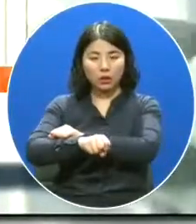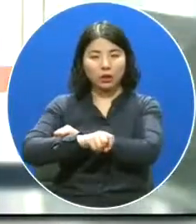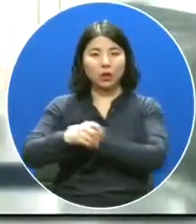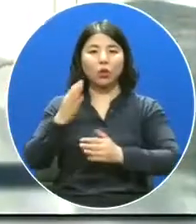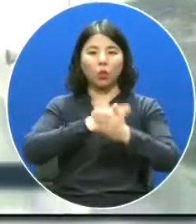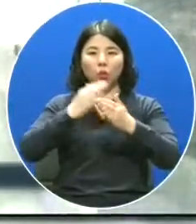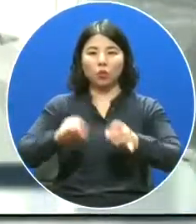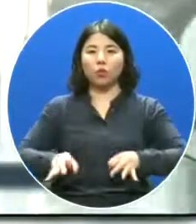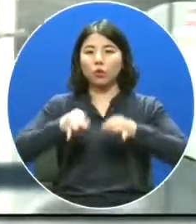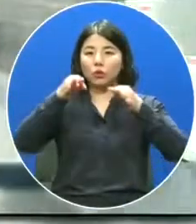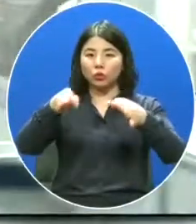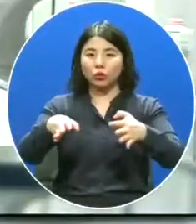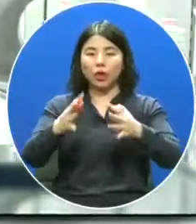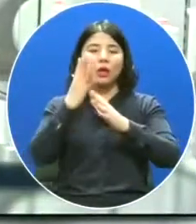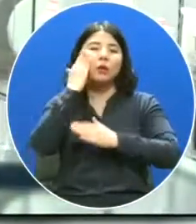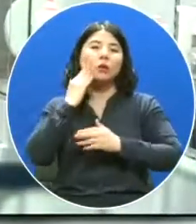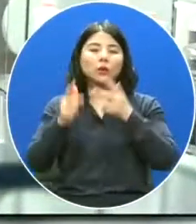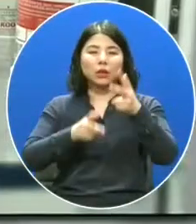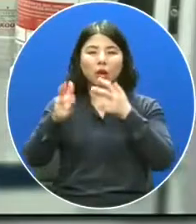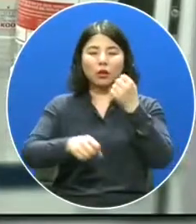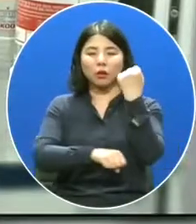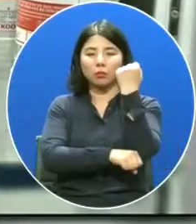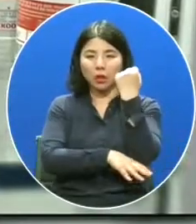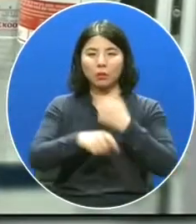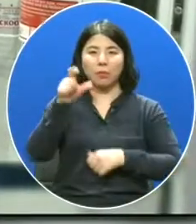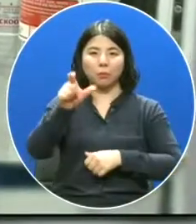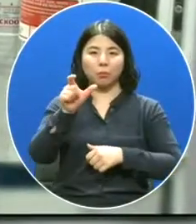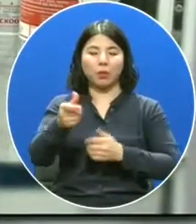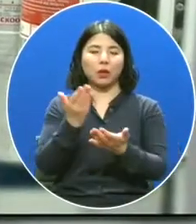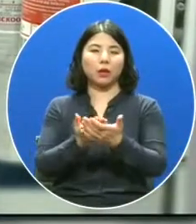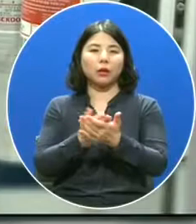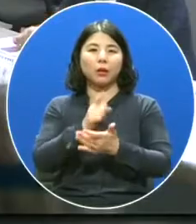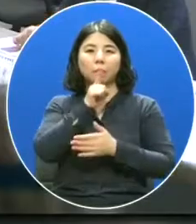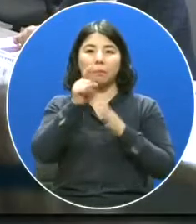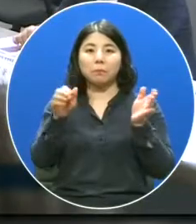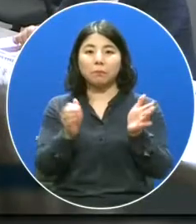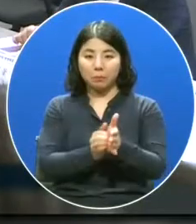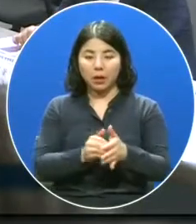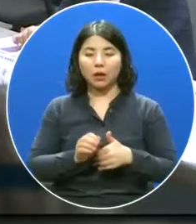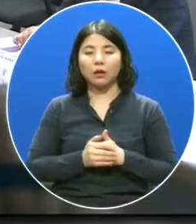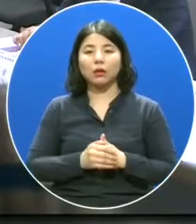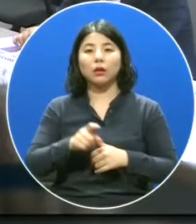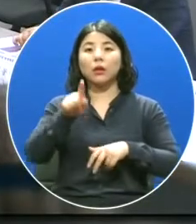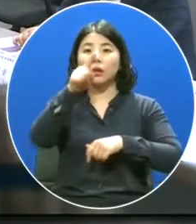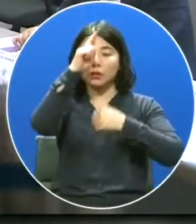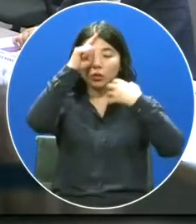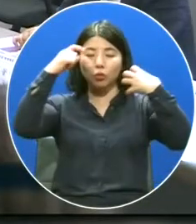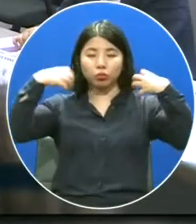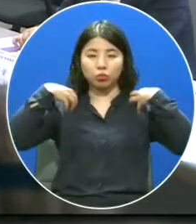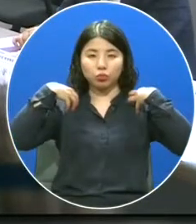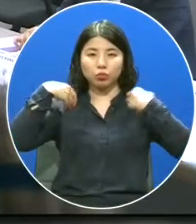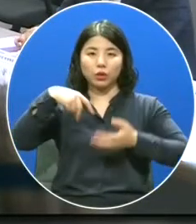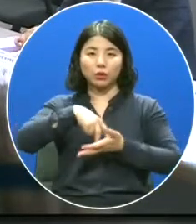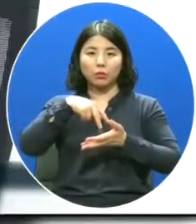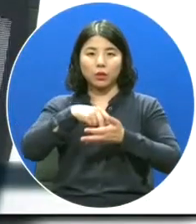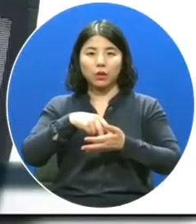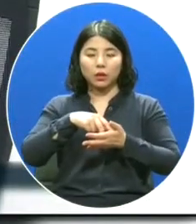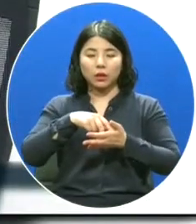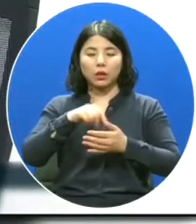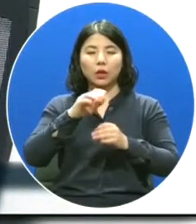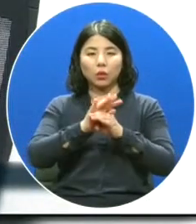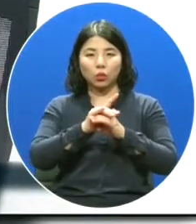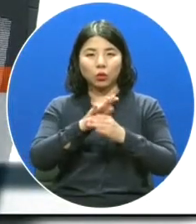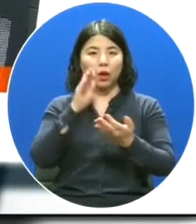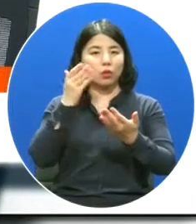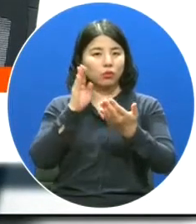공공투자로 국내 녹색 산업의 성장 기반을 강화해달라고 주문했었죠. 이렇게 정부 차원에서도 포스트